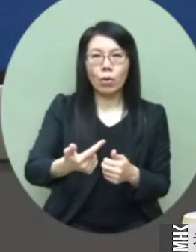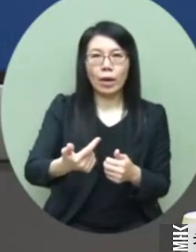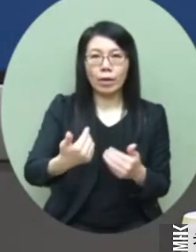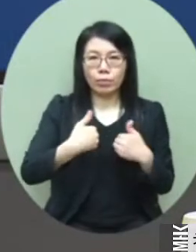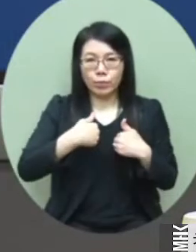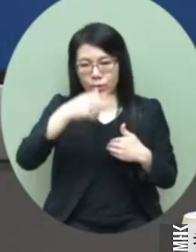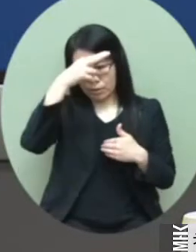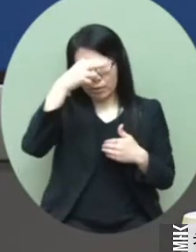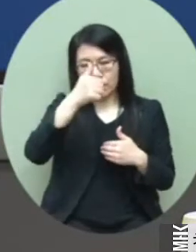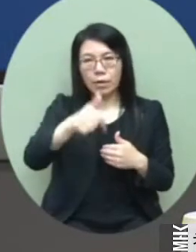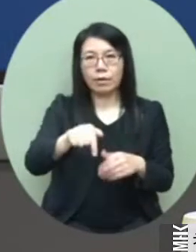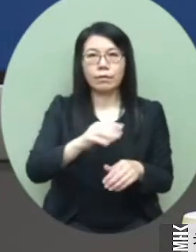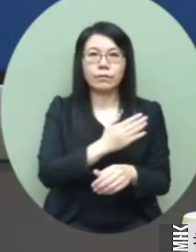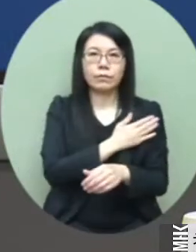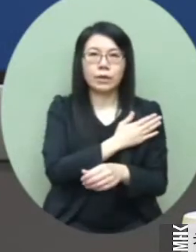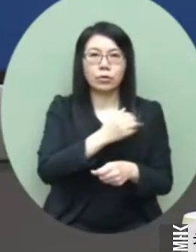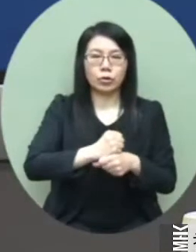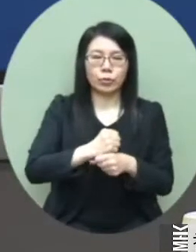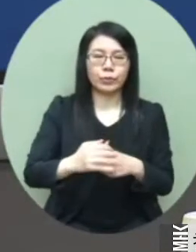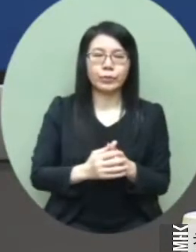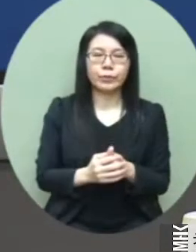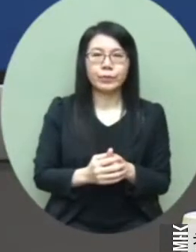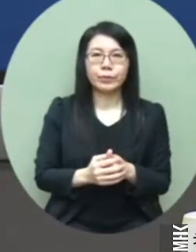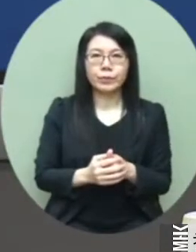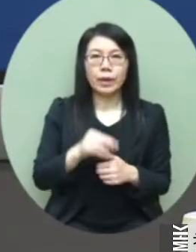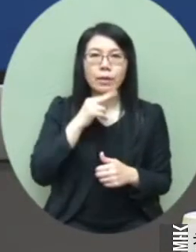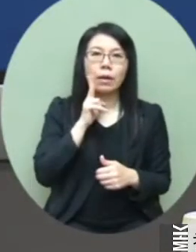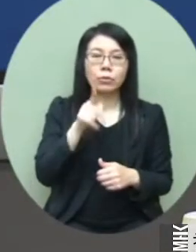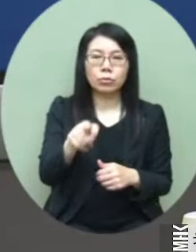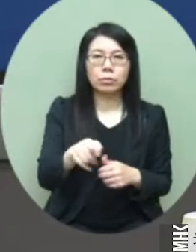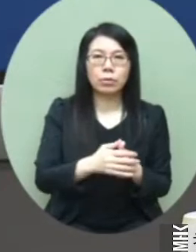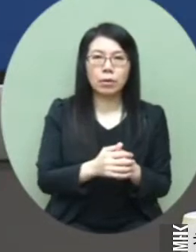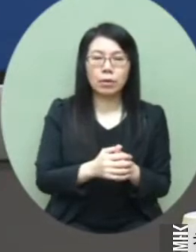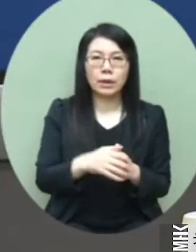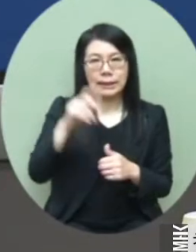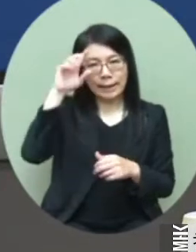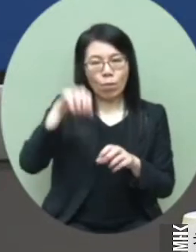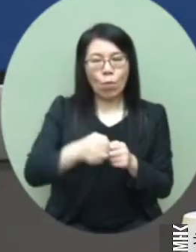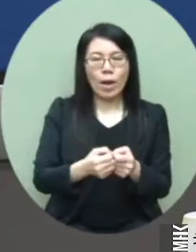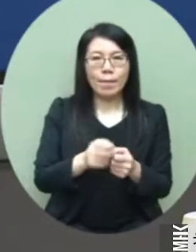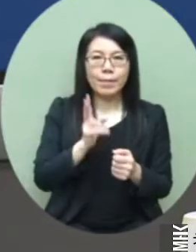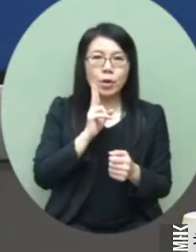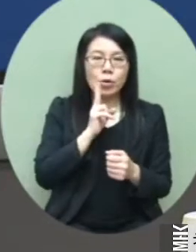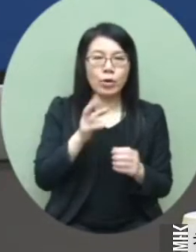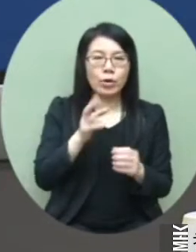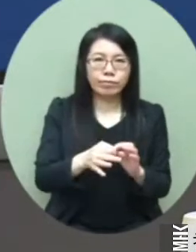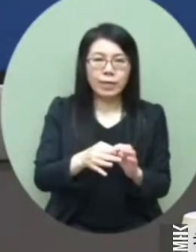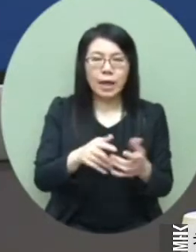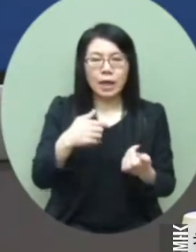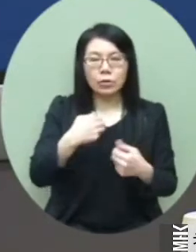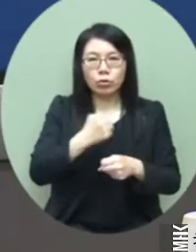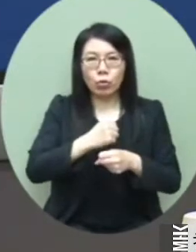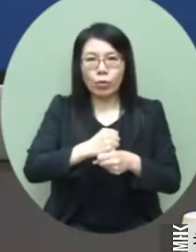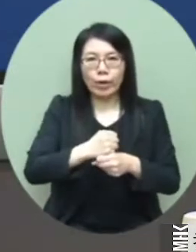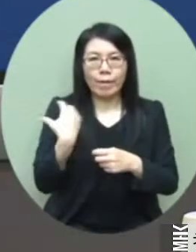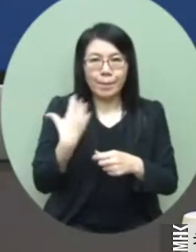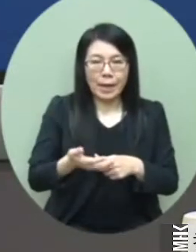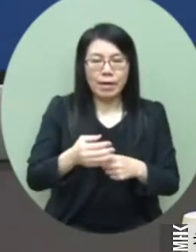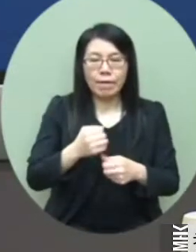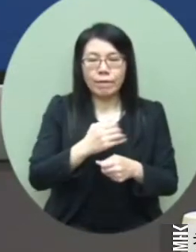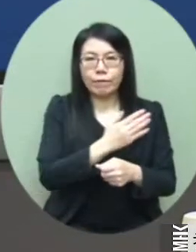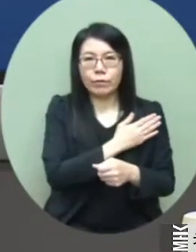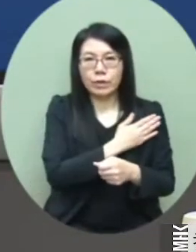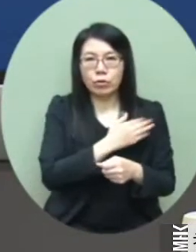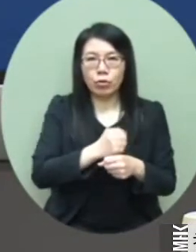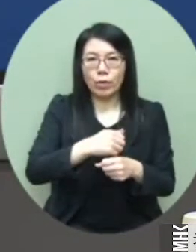官嗰度嘅啫嚇。咁如果佢嘅慣常即係 by convention 行使嘅職能咧係